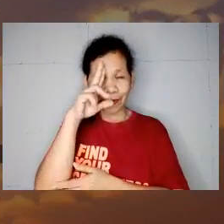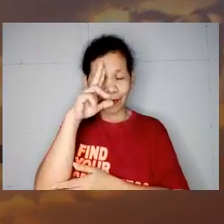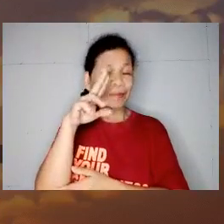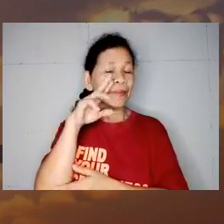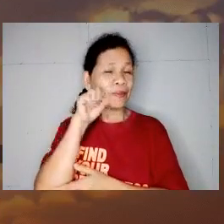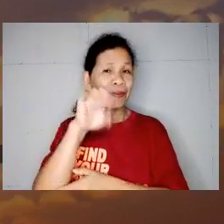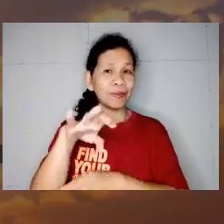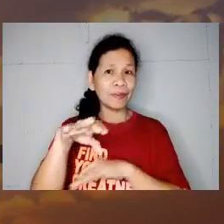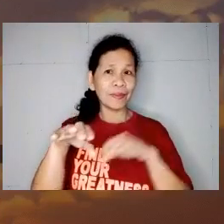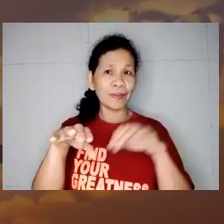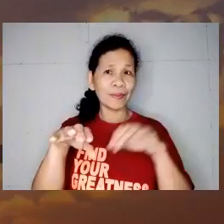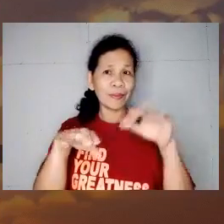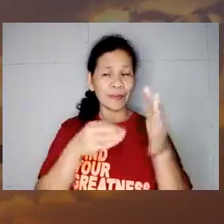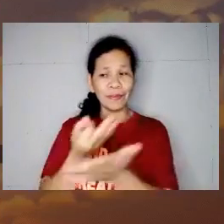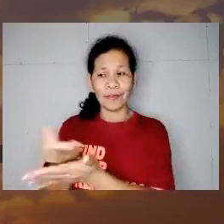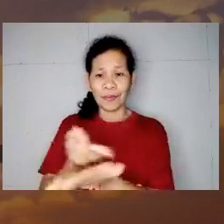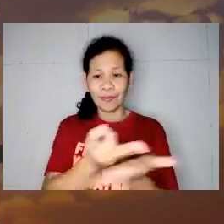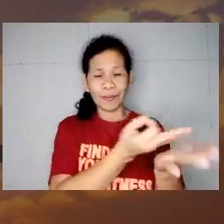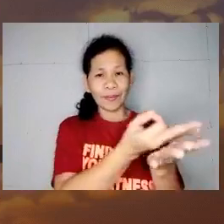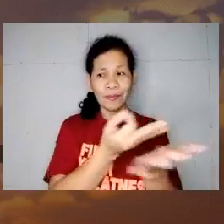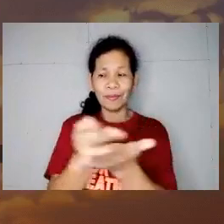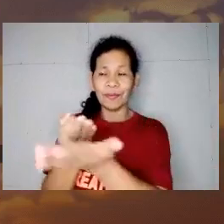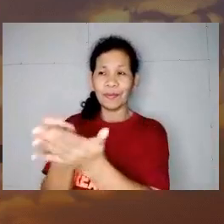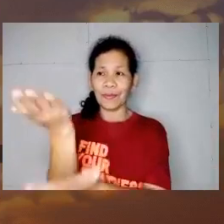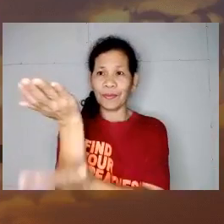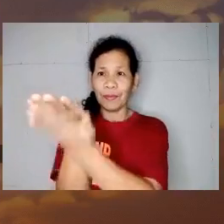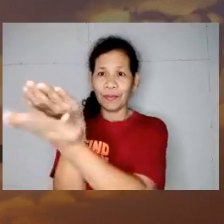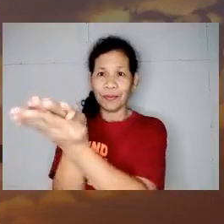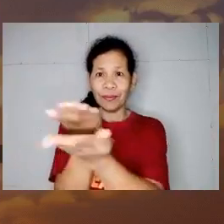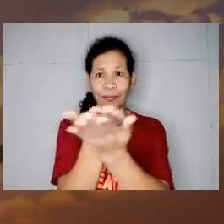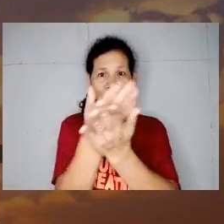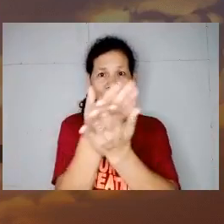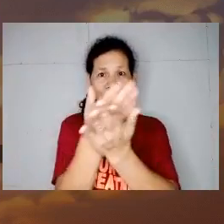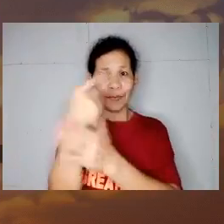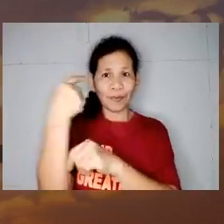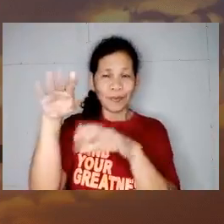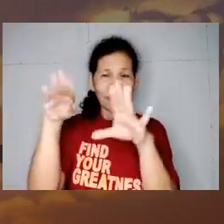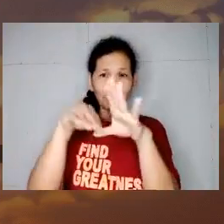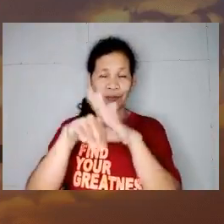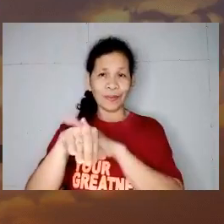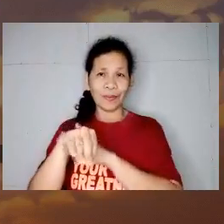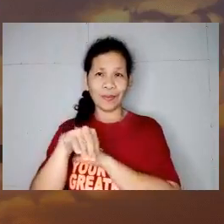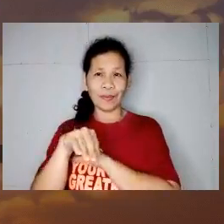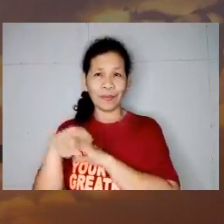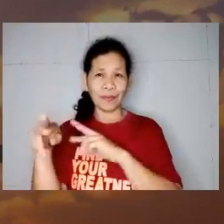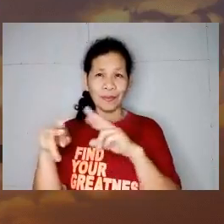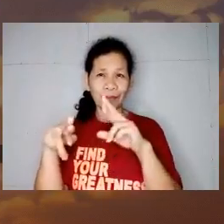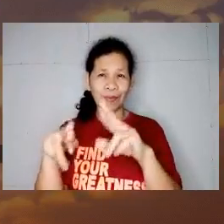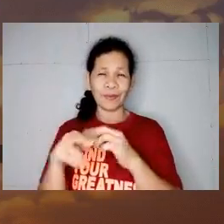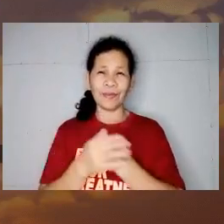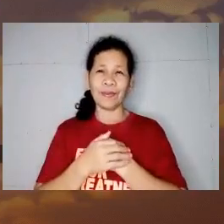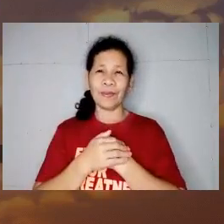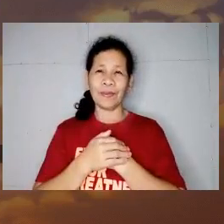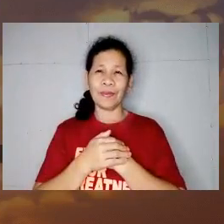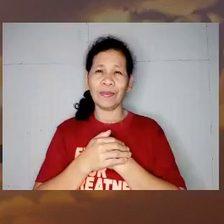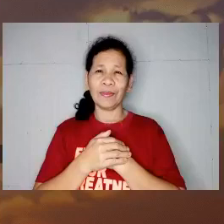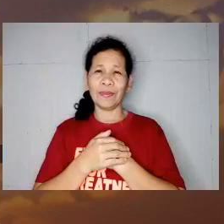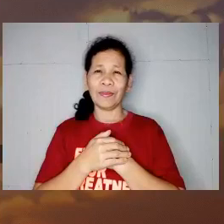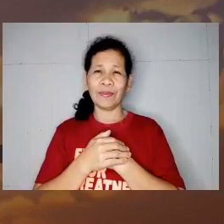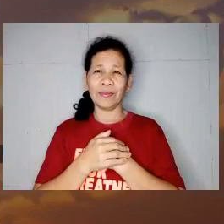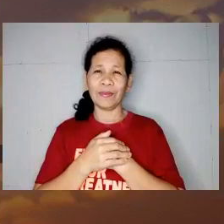Napakagandang ginawa niya. Marami rin akong naging kaibigan na mga Buddhist monk.